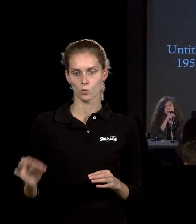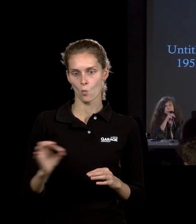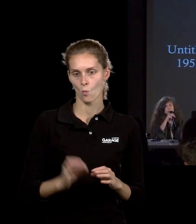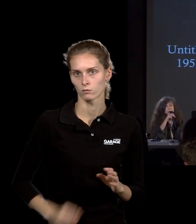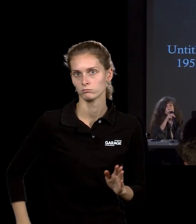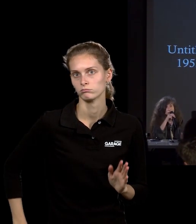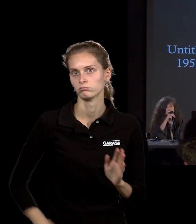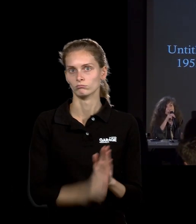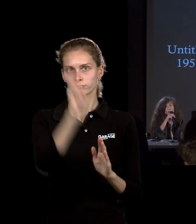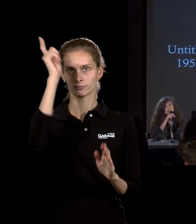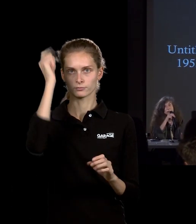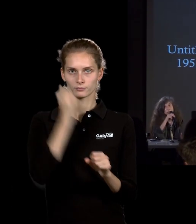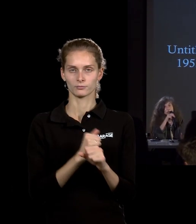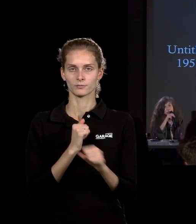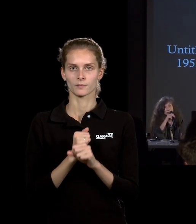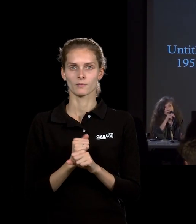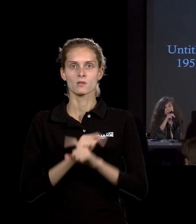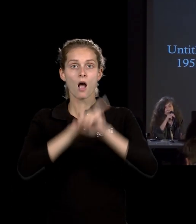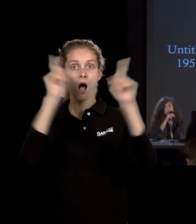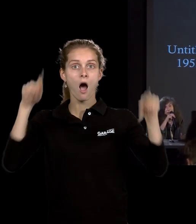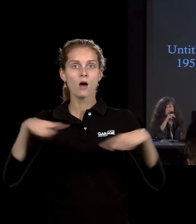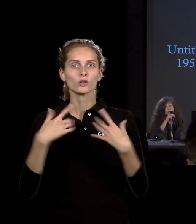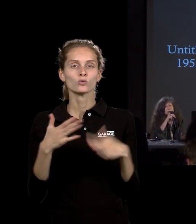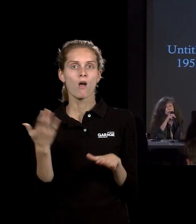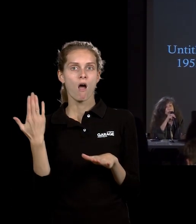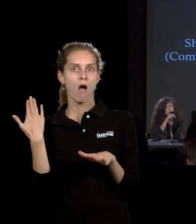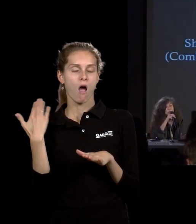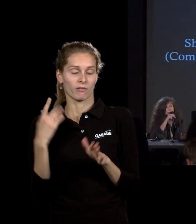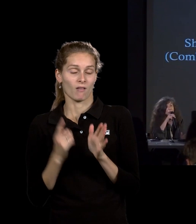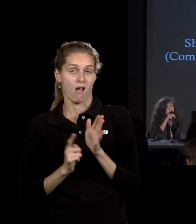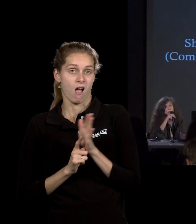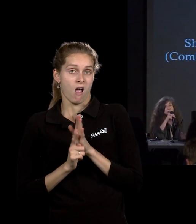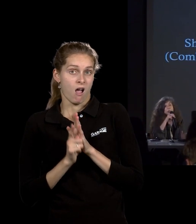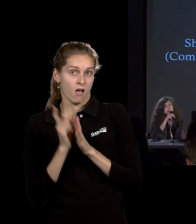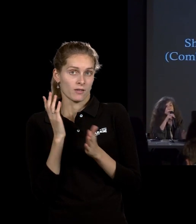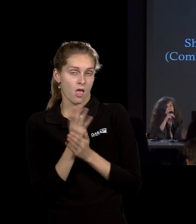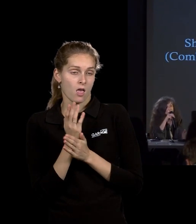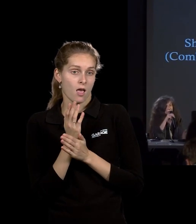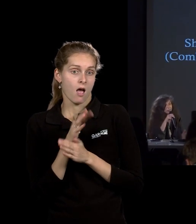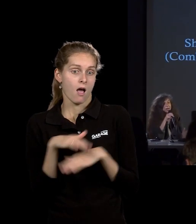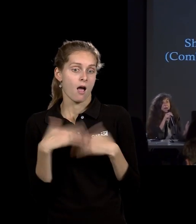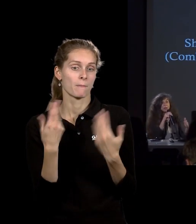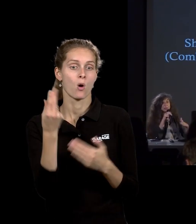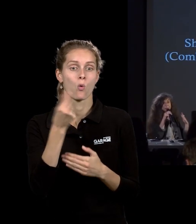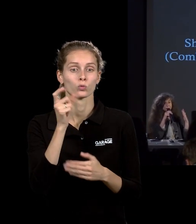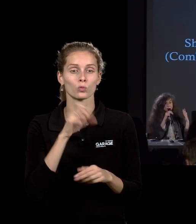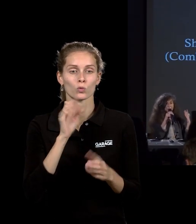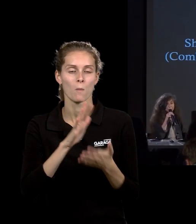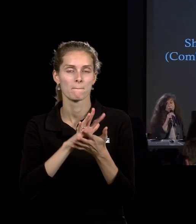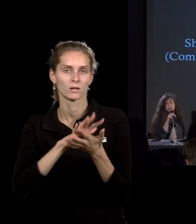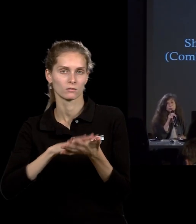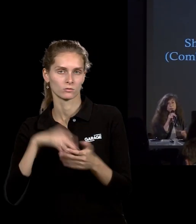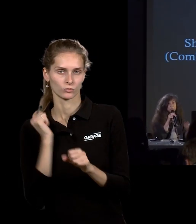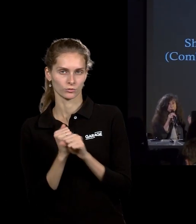нету. Картина всегда уже начата до тебя, существует сама по себе. Художник может только ее продолжать.